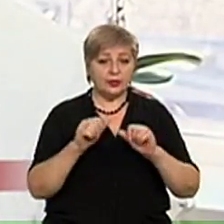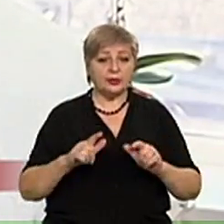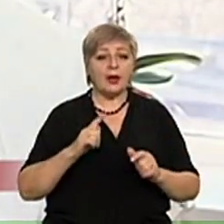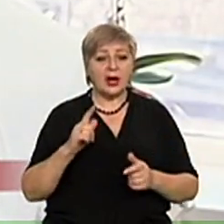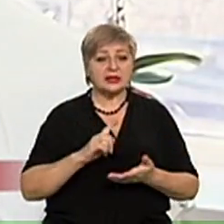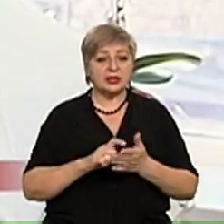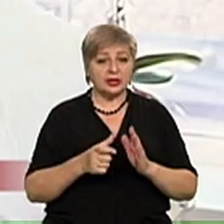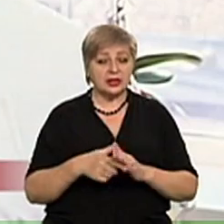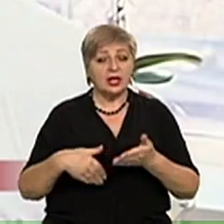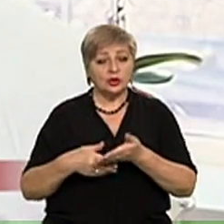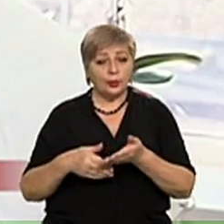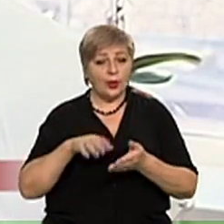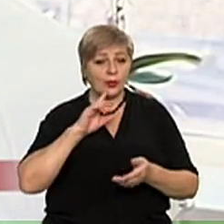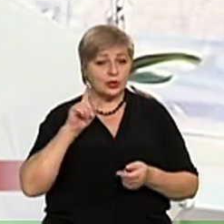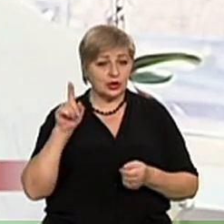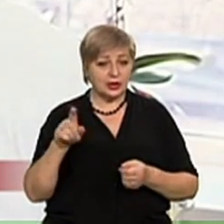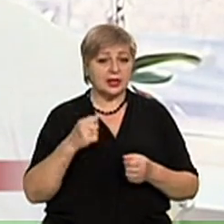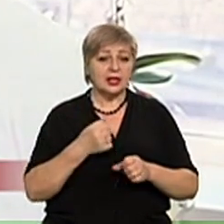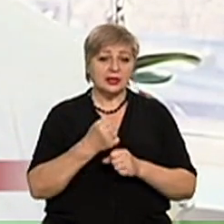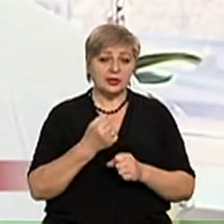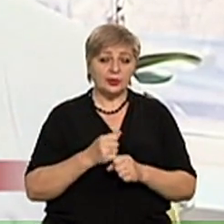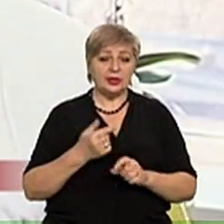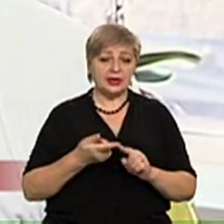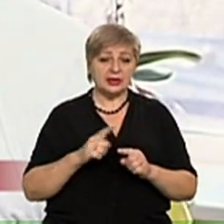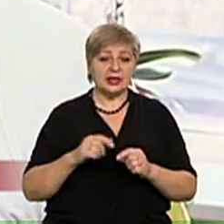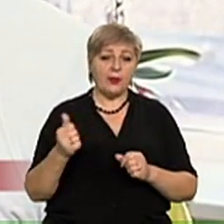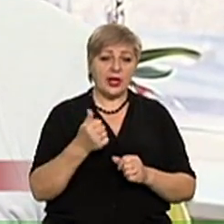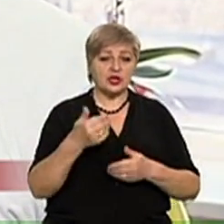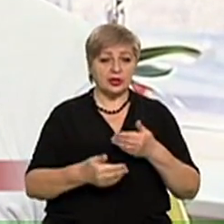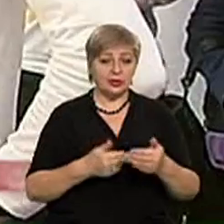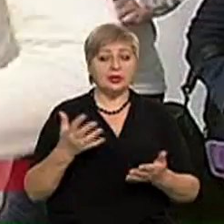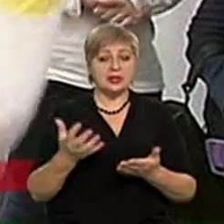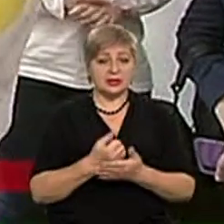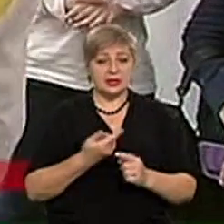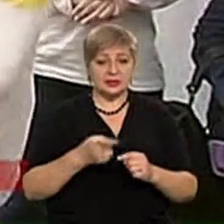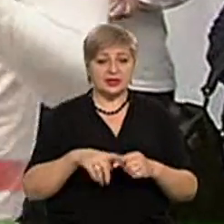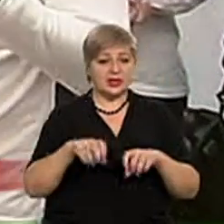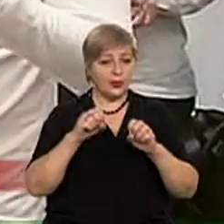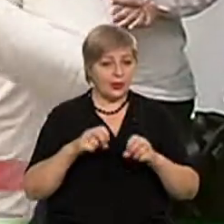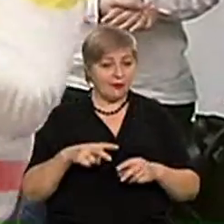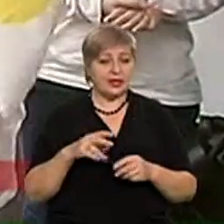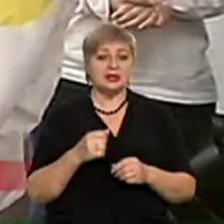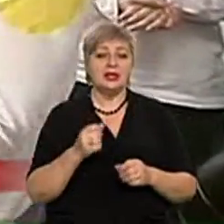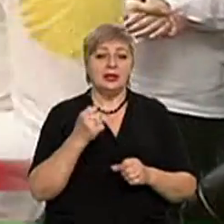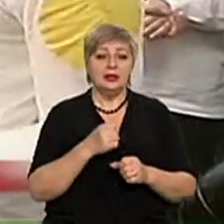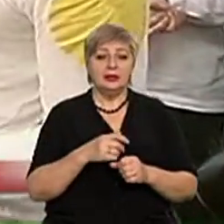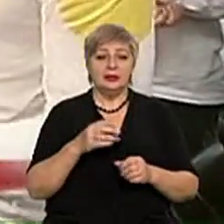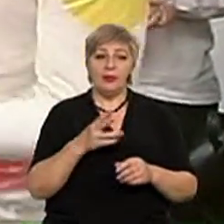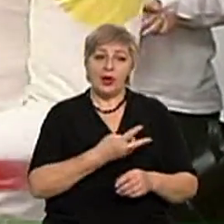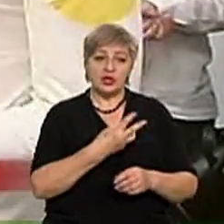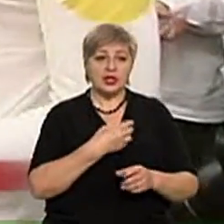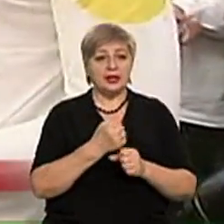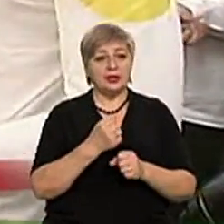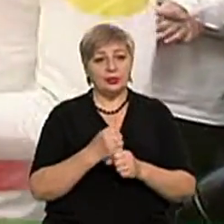майстер-класи, допоможе їй зробити цей перший крок і знайти себе в цій професії. Бажання робити красивими оточуючих –